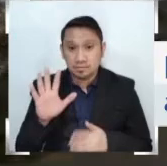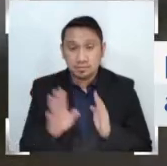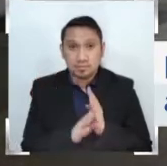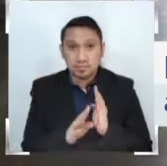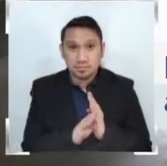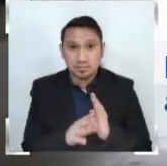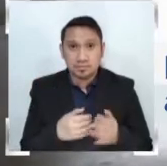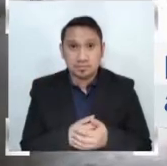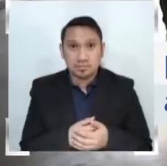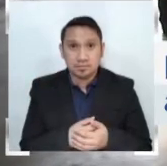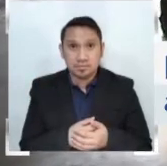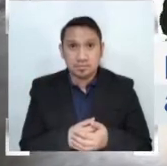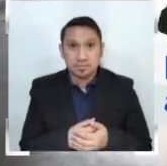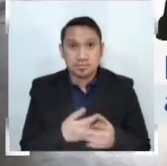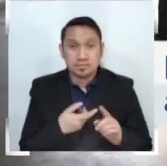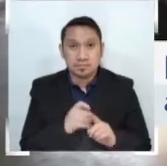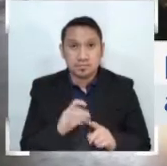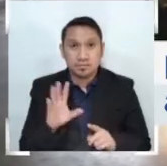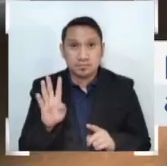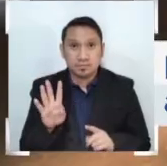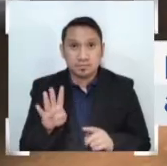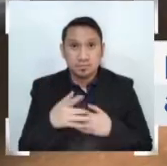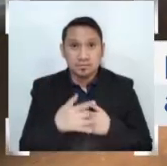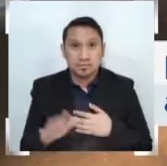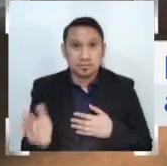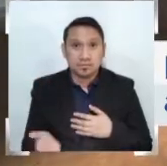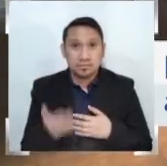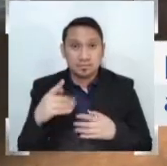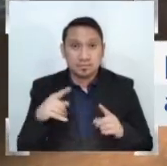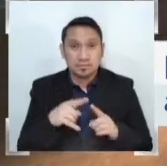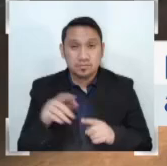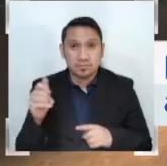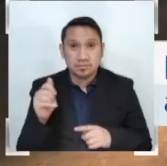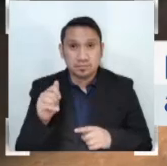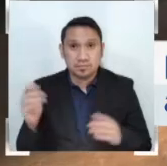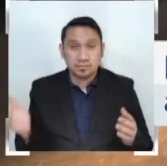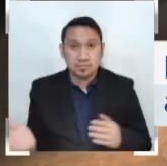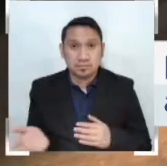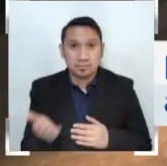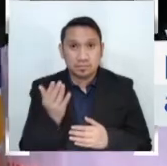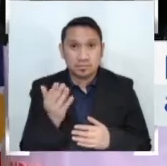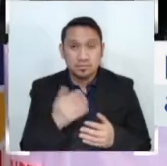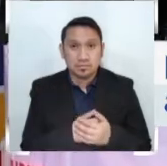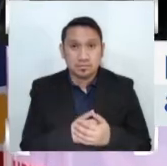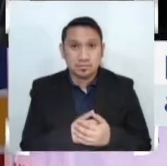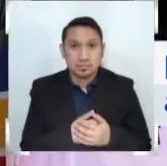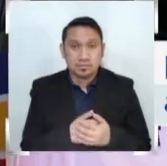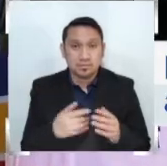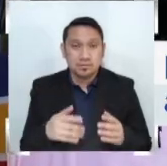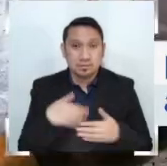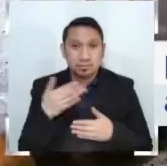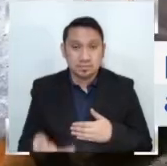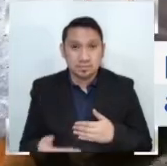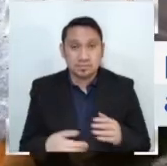sa EDSA busway mula alas 4 na madaling araw hanggang alas 10 na umaga. Ang sunod na biyahe ay mula alas 4 ng